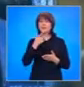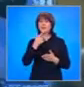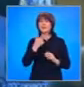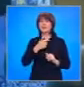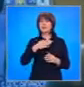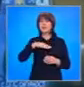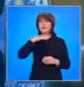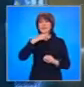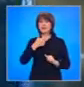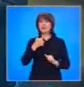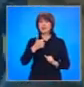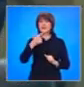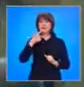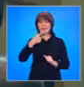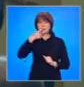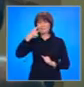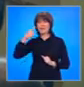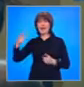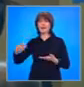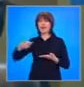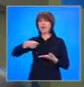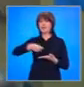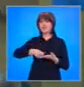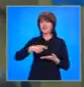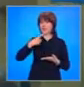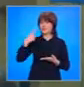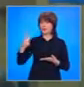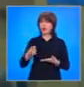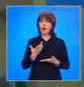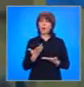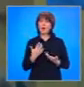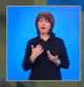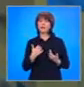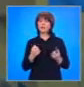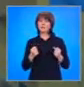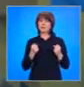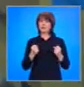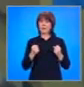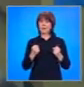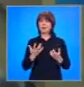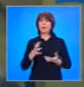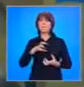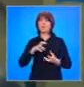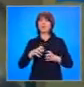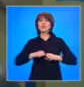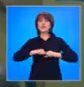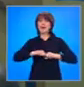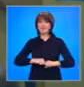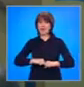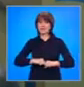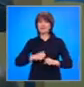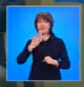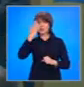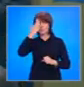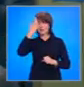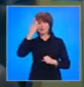милиарда евро инвестиции на година. Когато има стабилна политическа власт и стабилно предвидимо